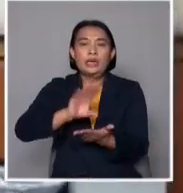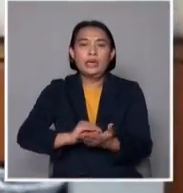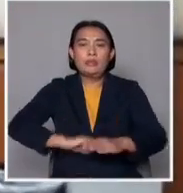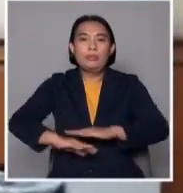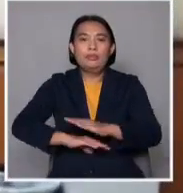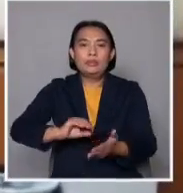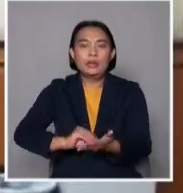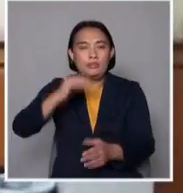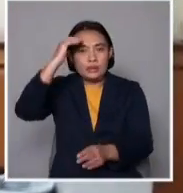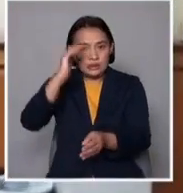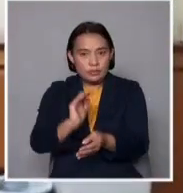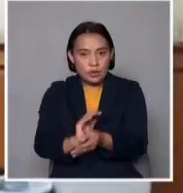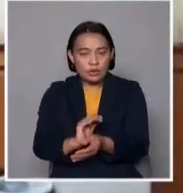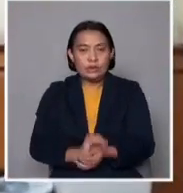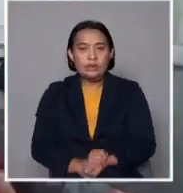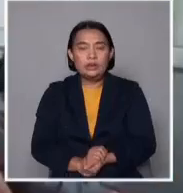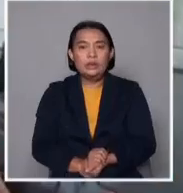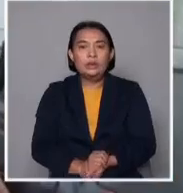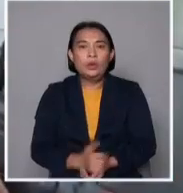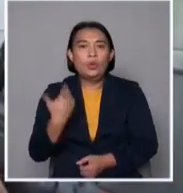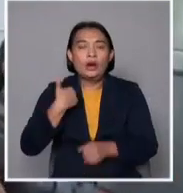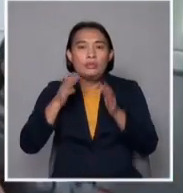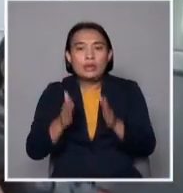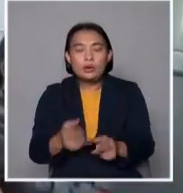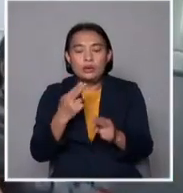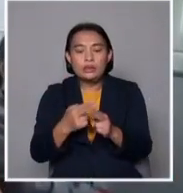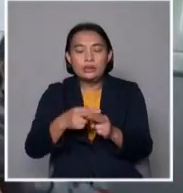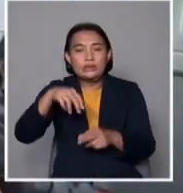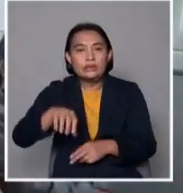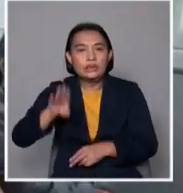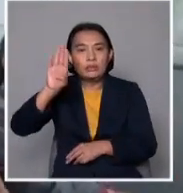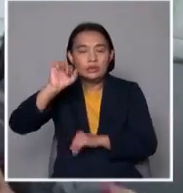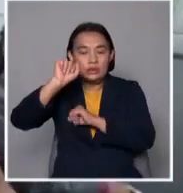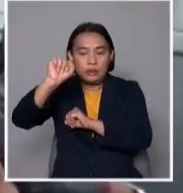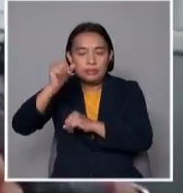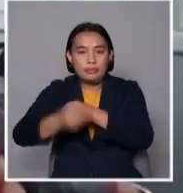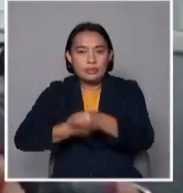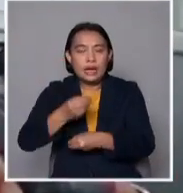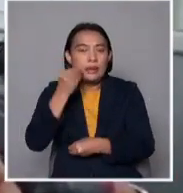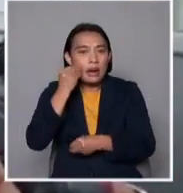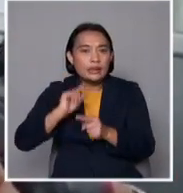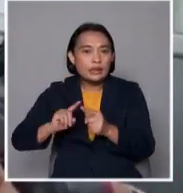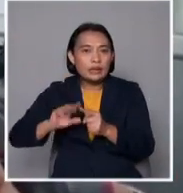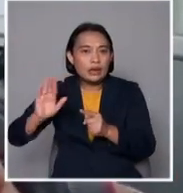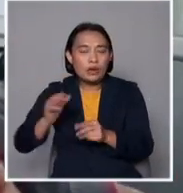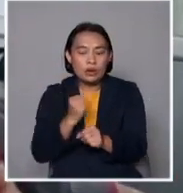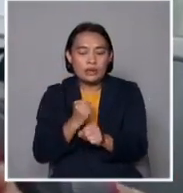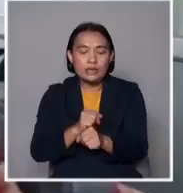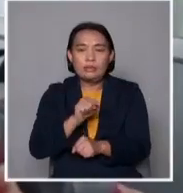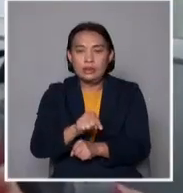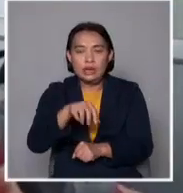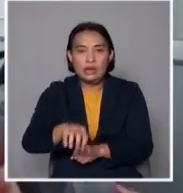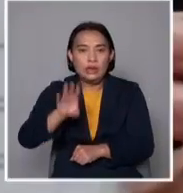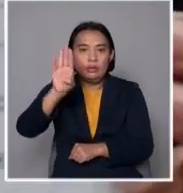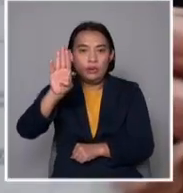เป็นหลักฐานนะคะว่ามีคนแอบอ้างนำป้ายที่มีชื่อบริษัทไปประกาศขายอาคารที่อยู่อาศัยการกระทำแบบนี้ทางบริษั